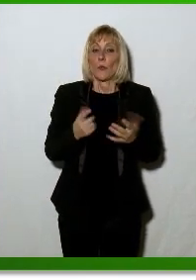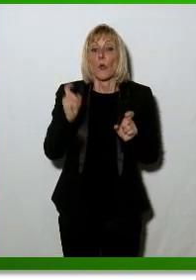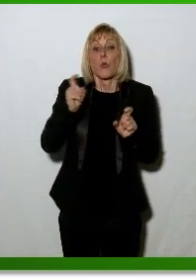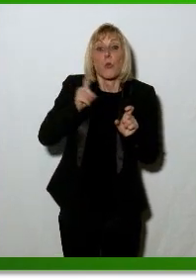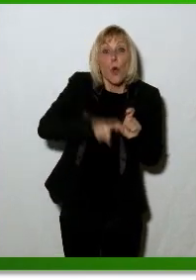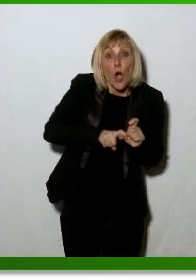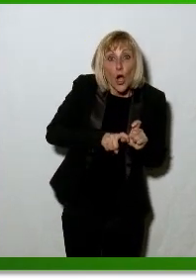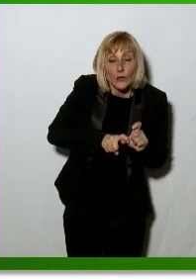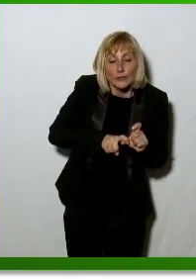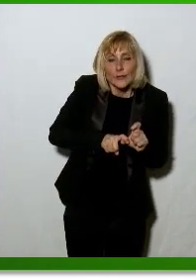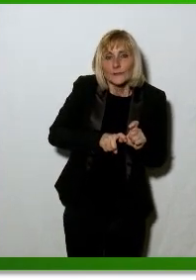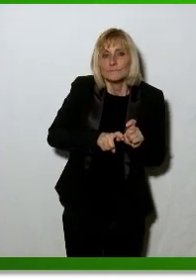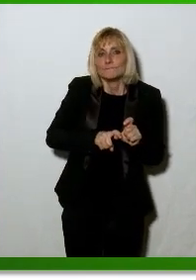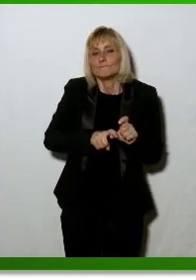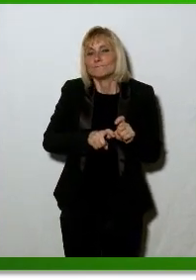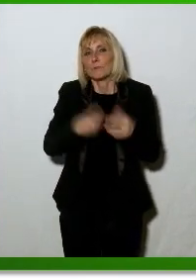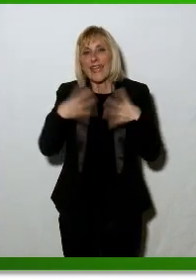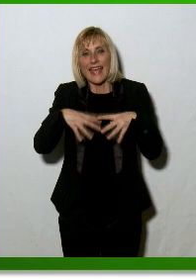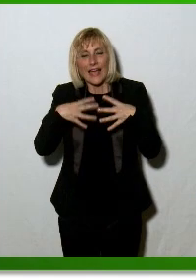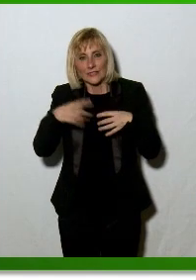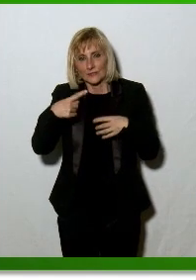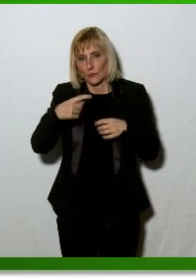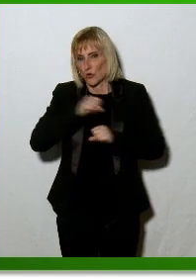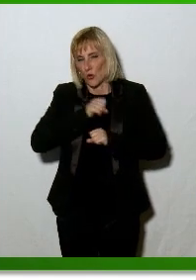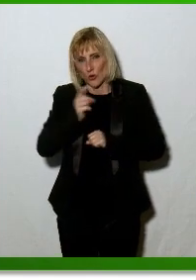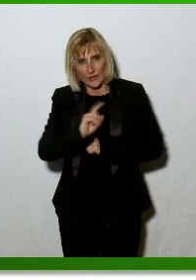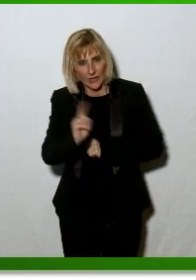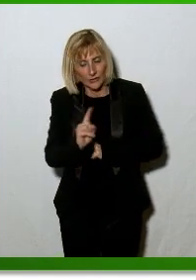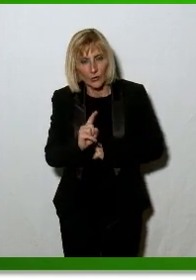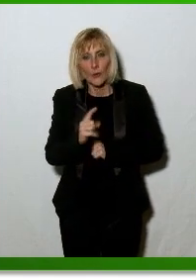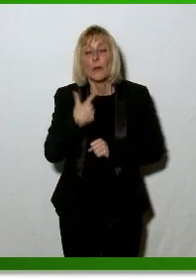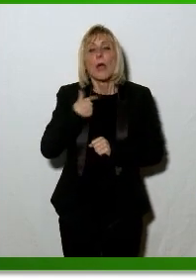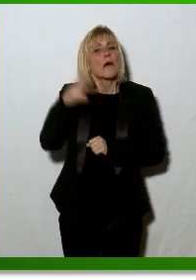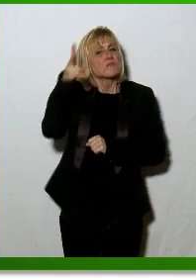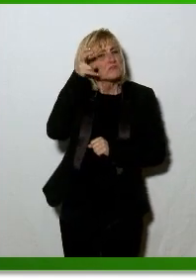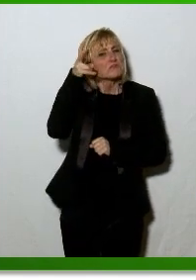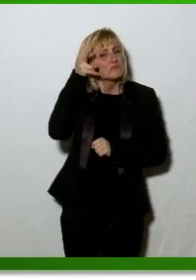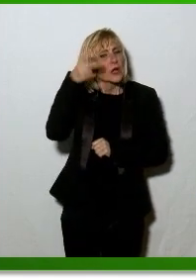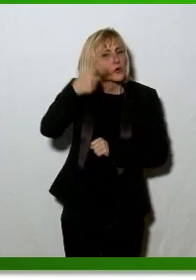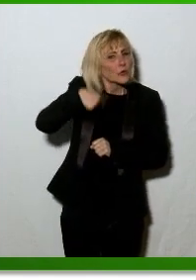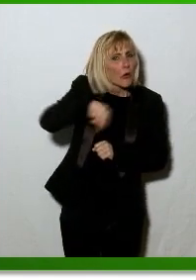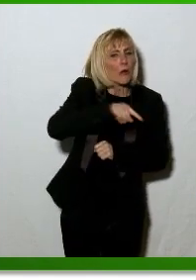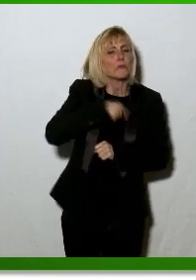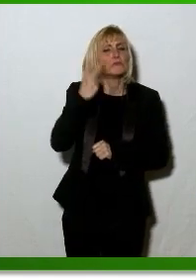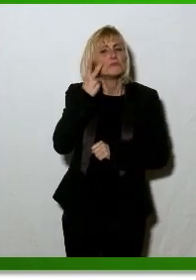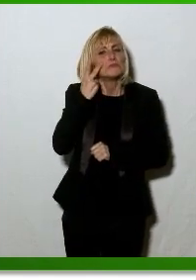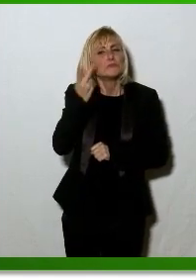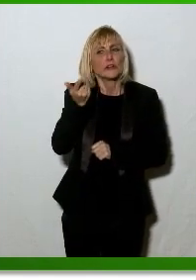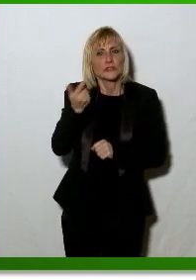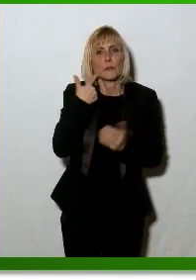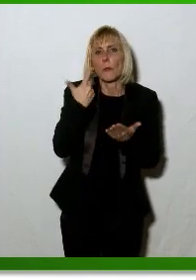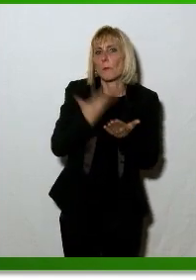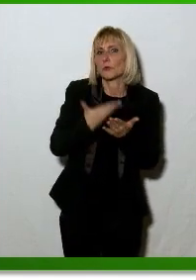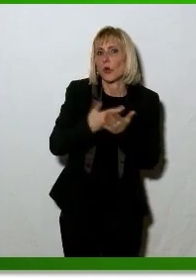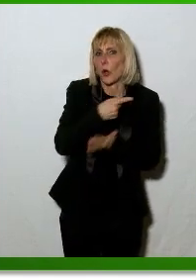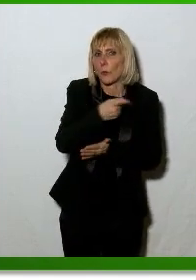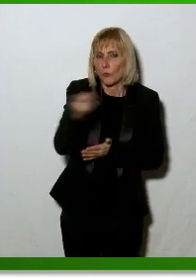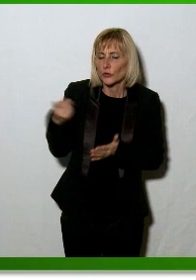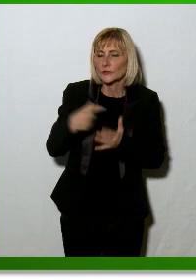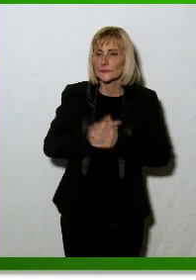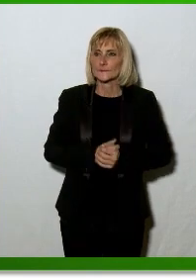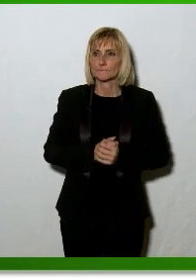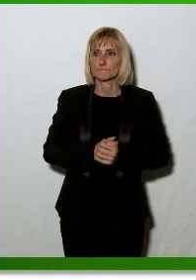quote non credo ne servano altre quantomeno però ascolterò e ascolteremo come sempre le vostre